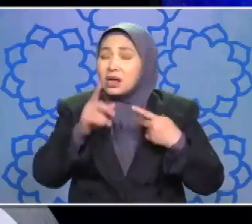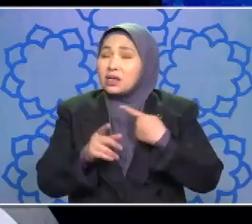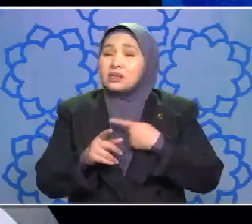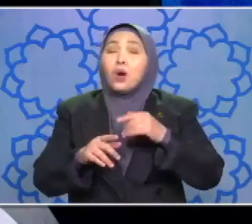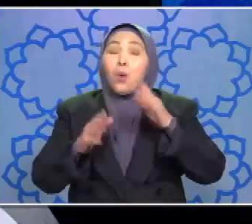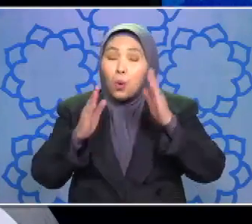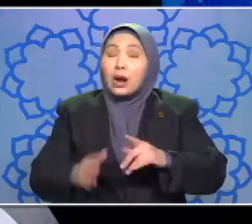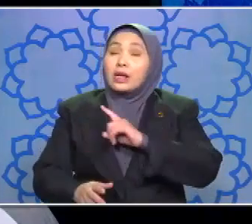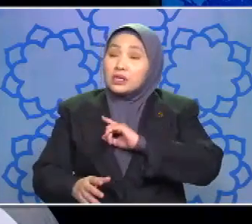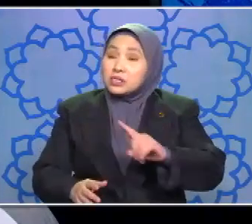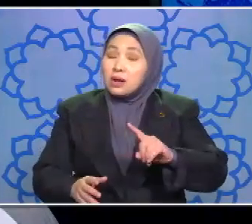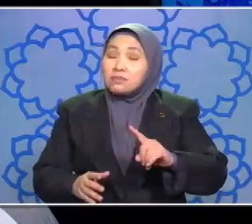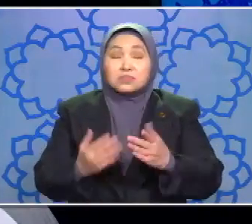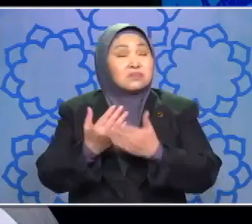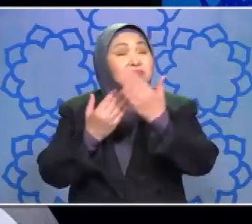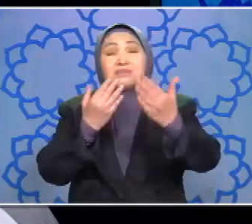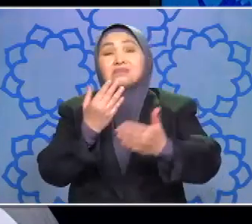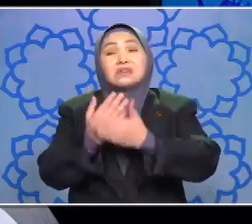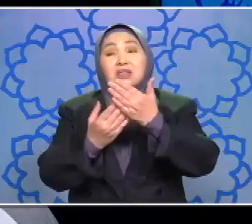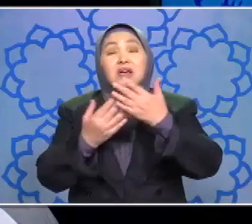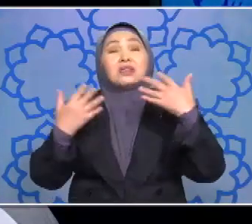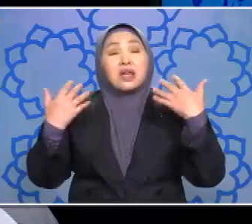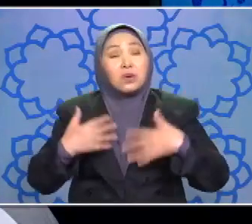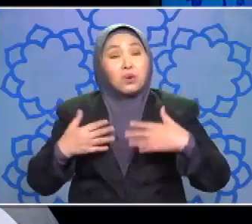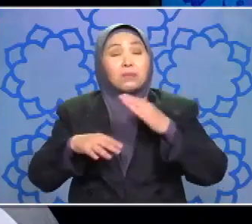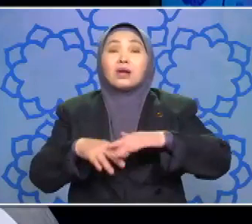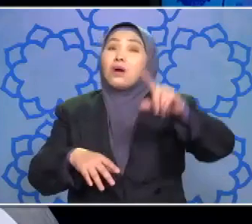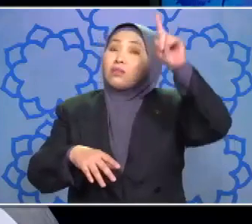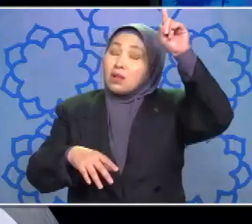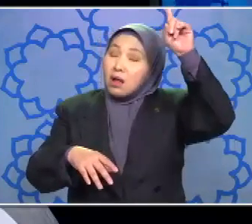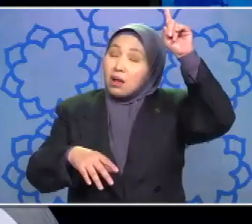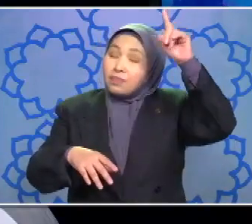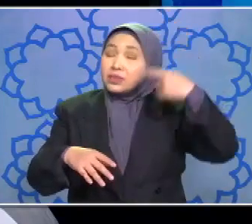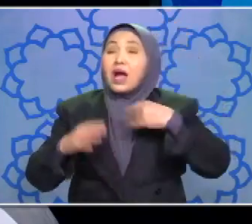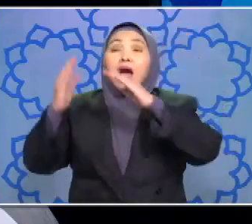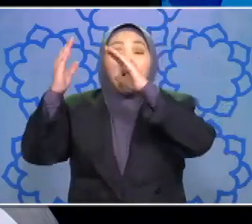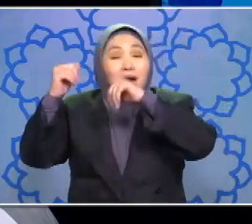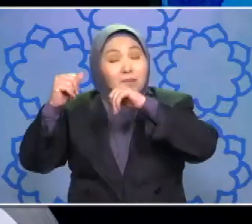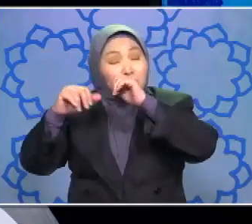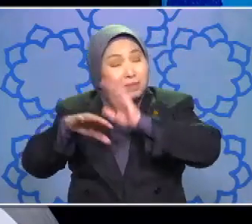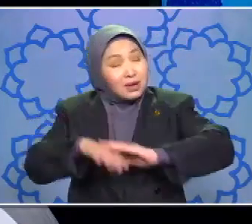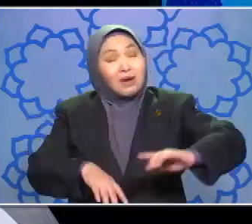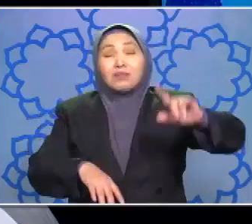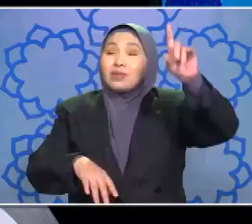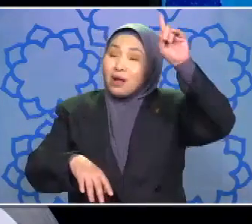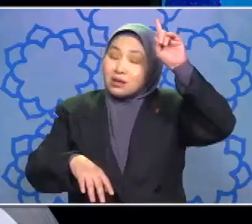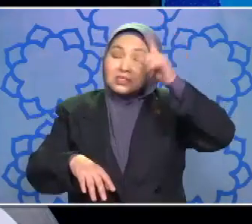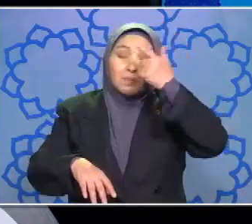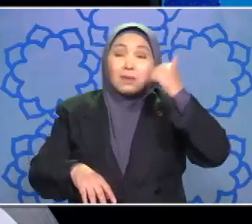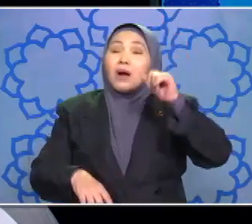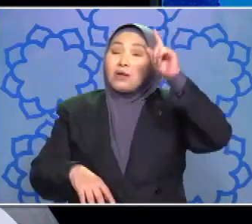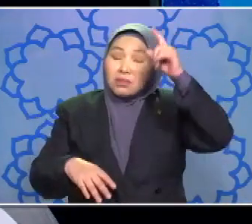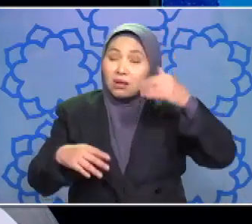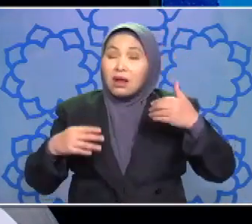orang Islam tauhidnya mudah saja. Takut pergi pada Tuhan, kita harap pun kembali kepada Tuhan pasal Allah ini